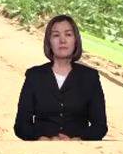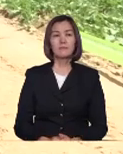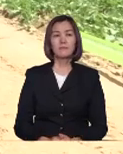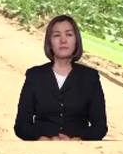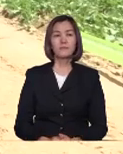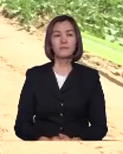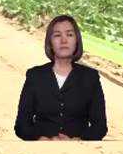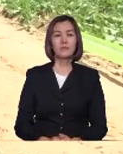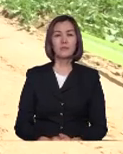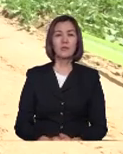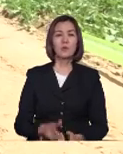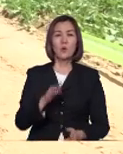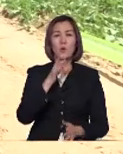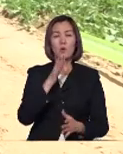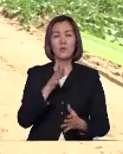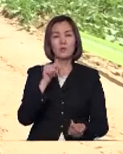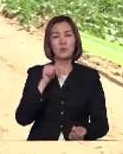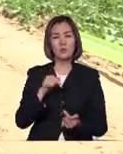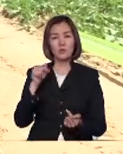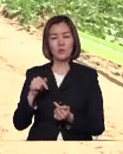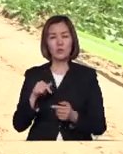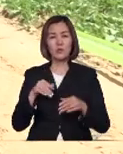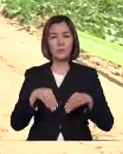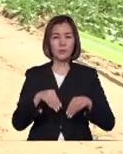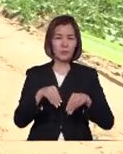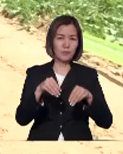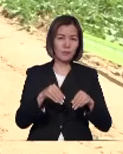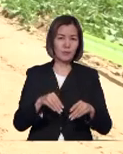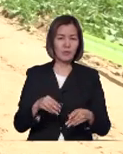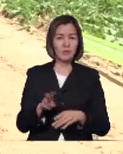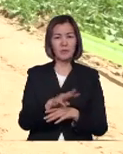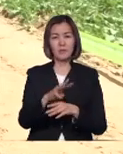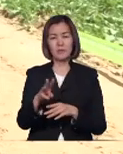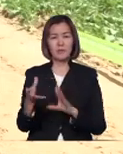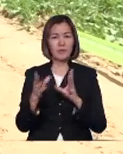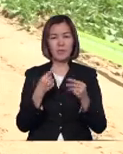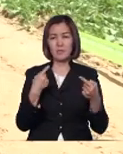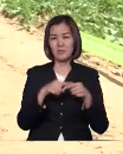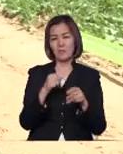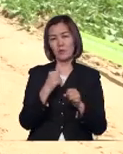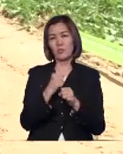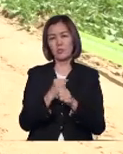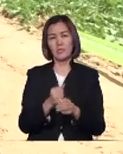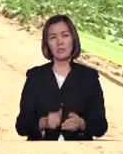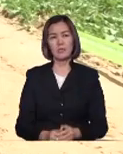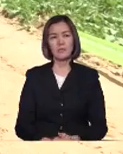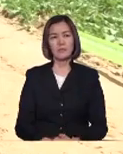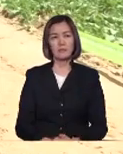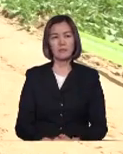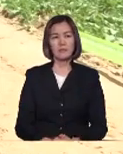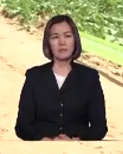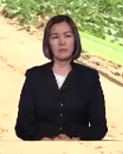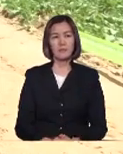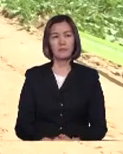Жақсы уақытымен себілдеді, уақытымен и тәпкімен дегенмен де ол адам істеп кеткен жерде қылшаны шауып кетеді.